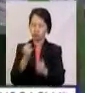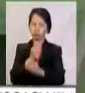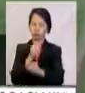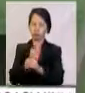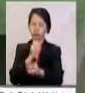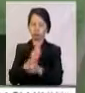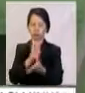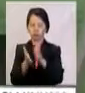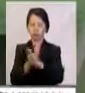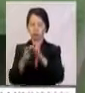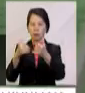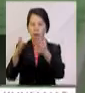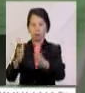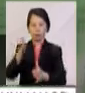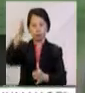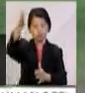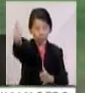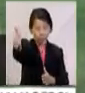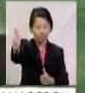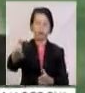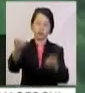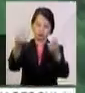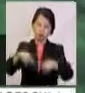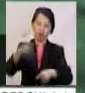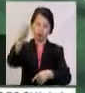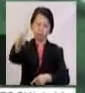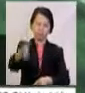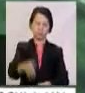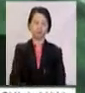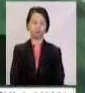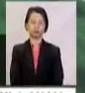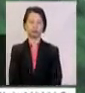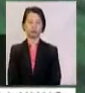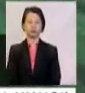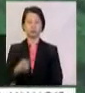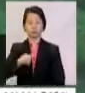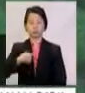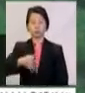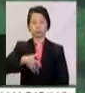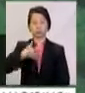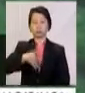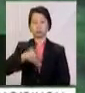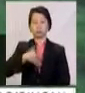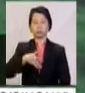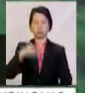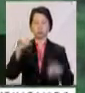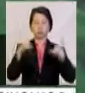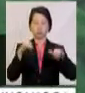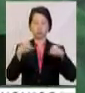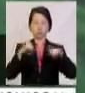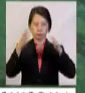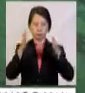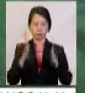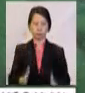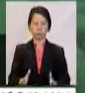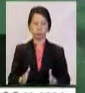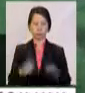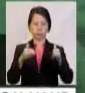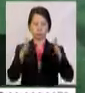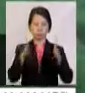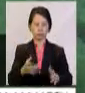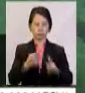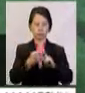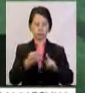gigih sebagai pemain pelapis akan datang. Saya rasa pemain-pemain daripada motivasi